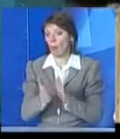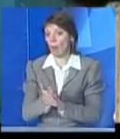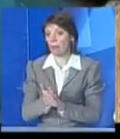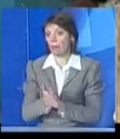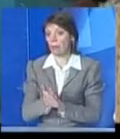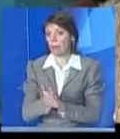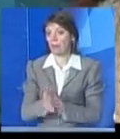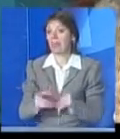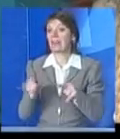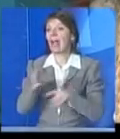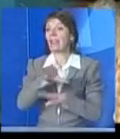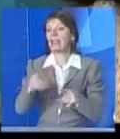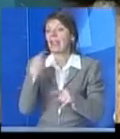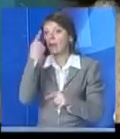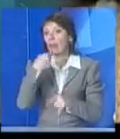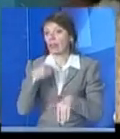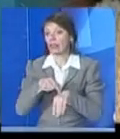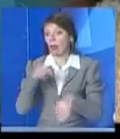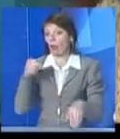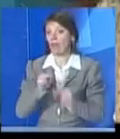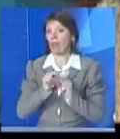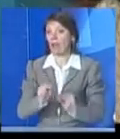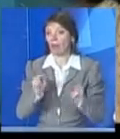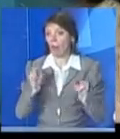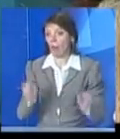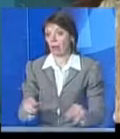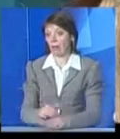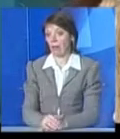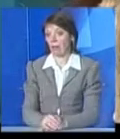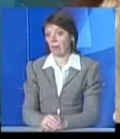авторитарними методами реагування, авторитарною педагогікою.